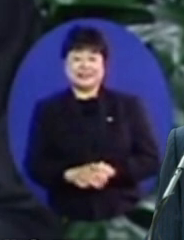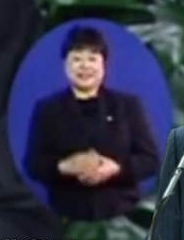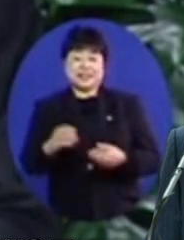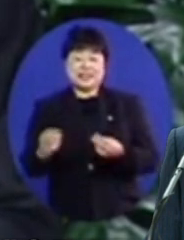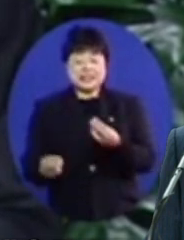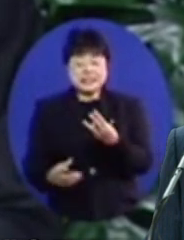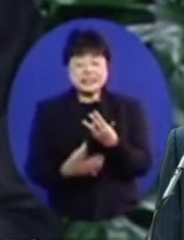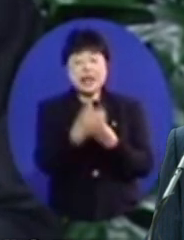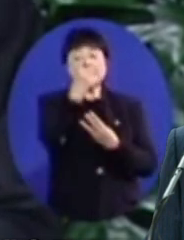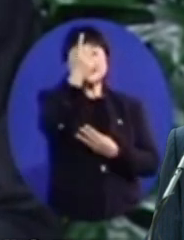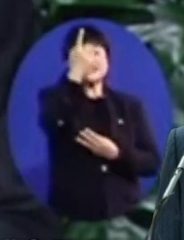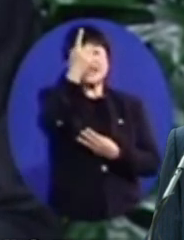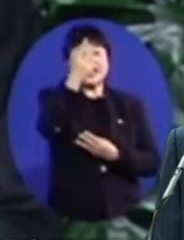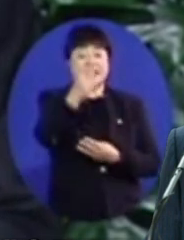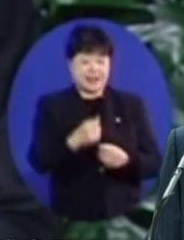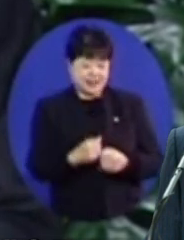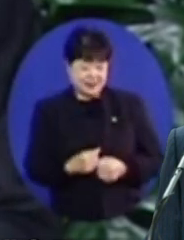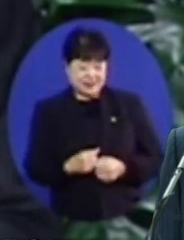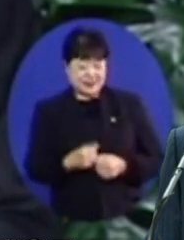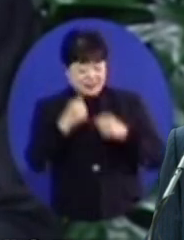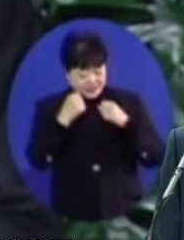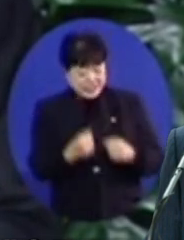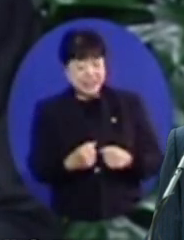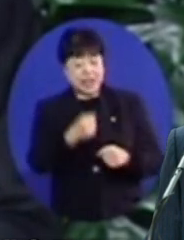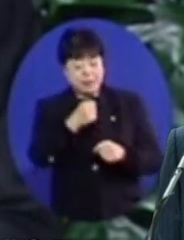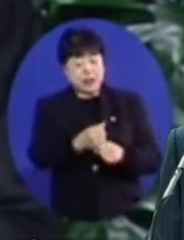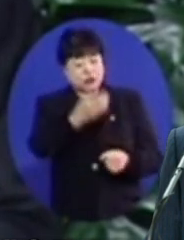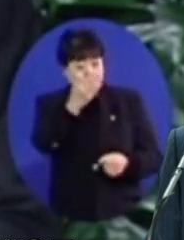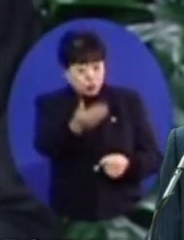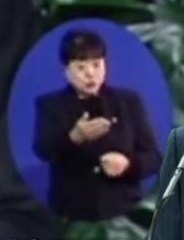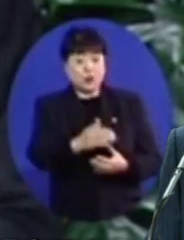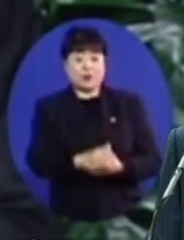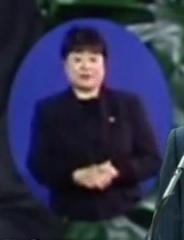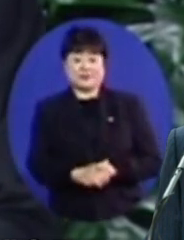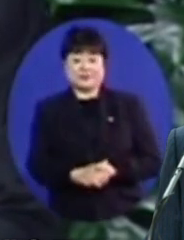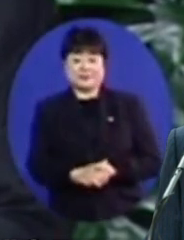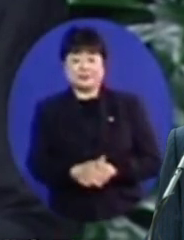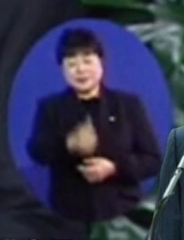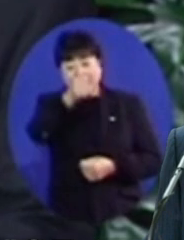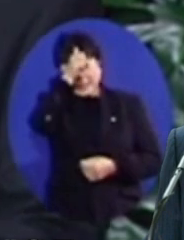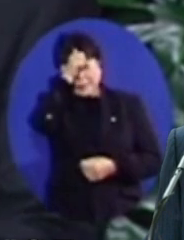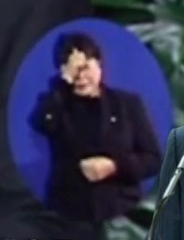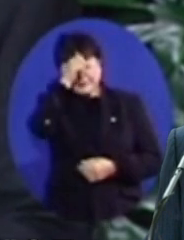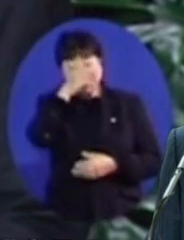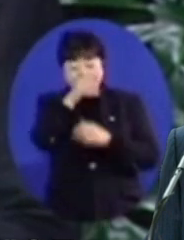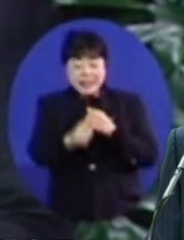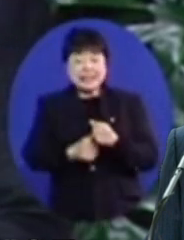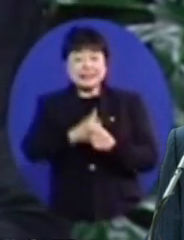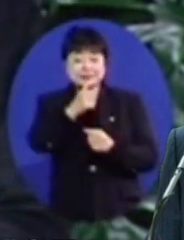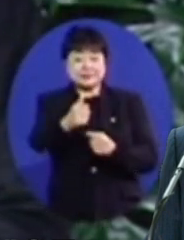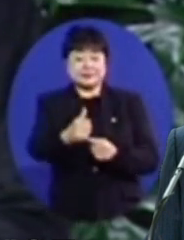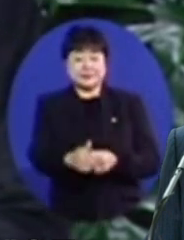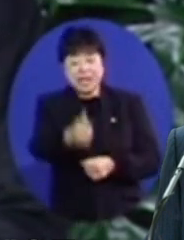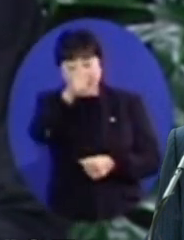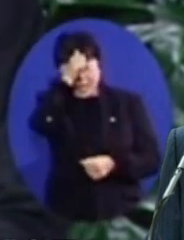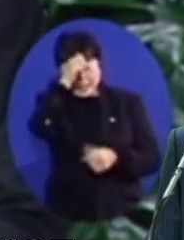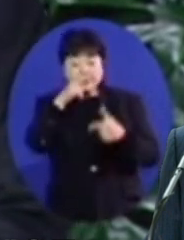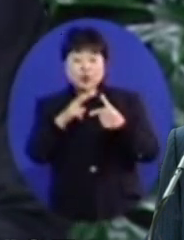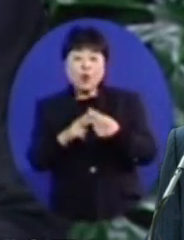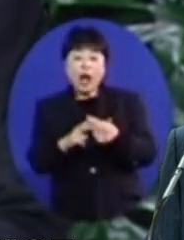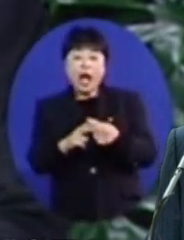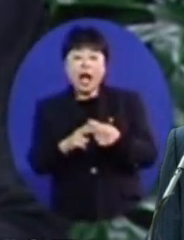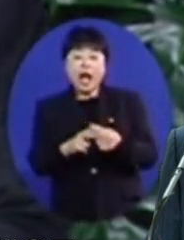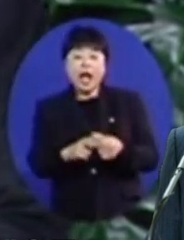삼위일체의 존재로서 살 수 있도록 만들어 놓으신 것입니다 아담은 하나님이 아담과 그